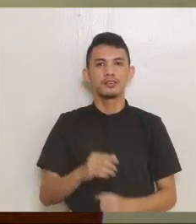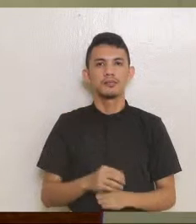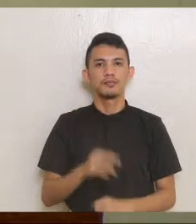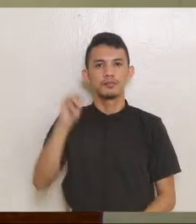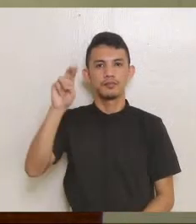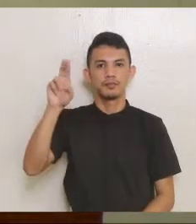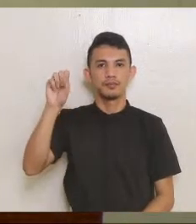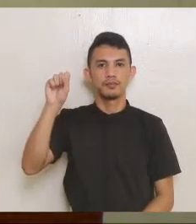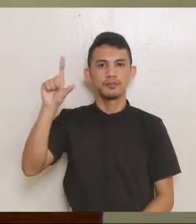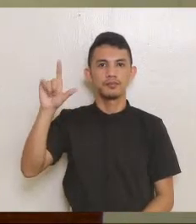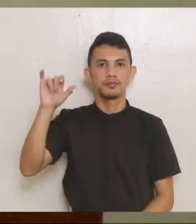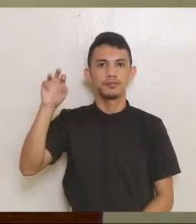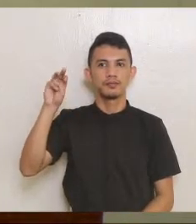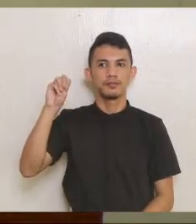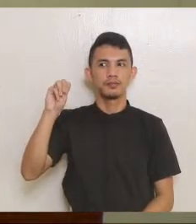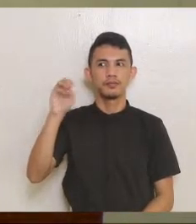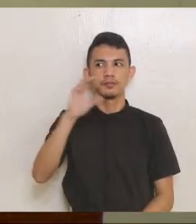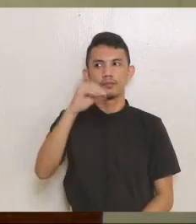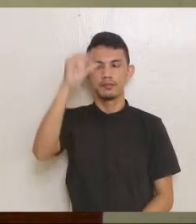Ningon ang duha nagkasinabot nga